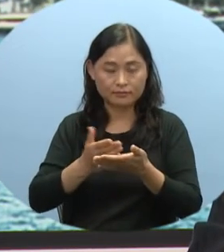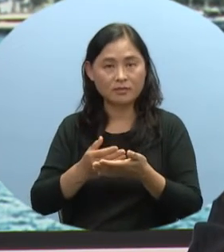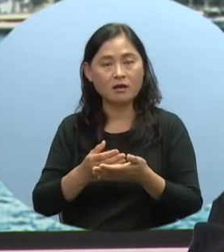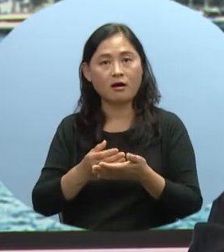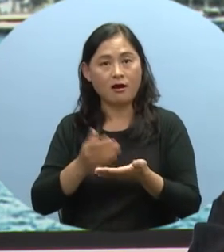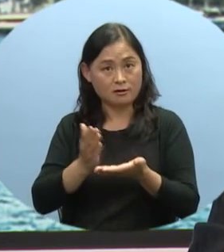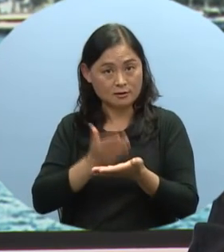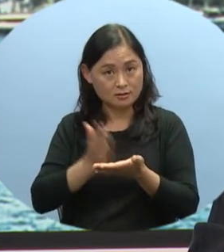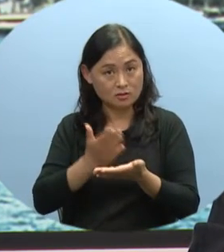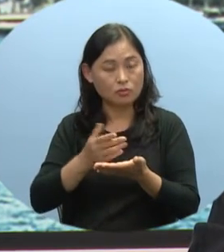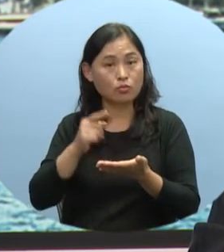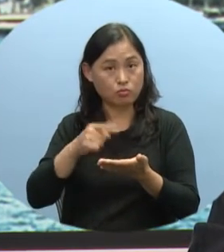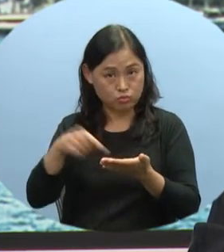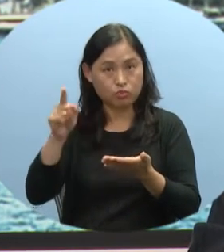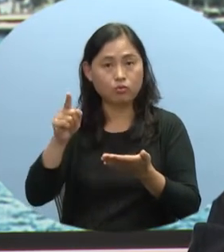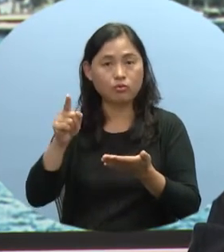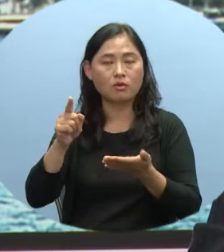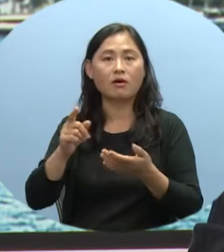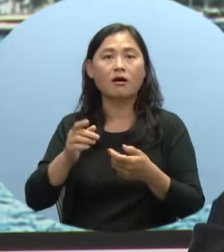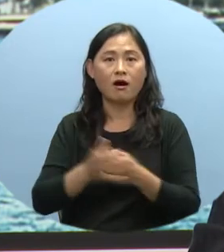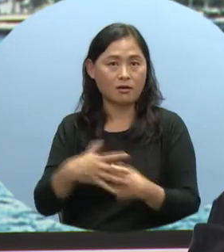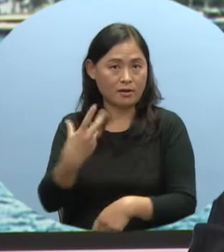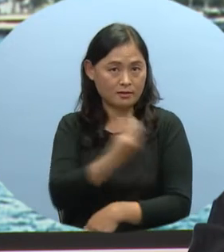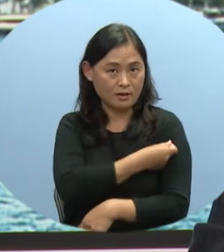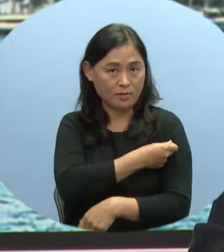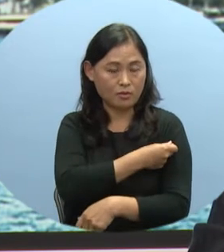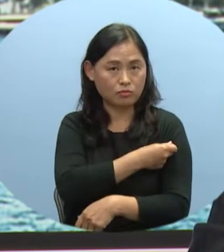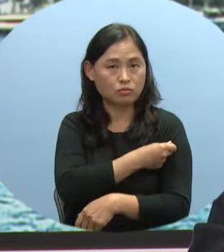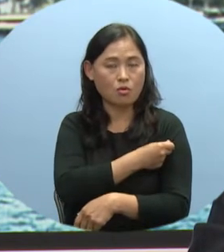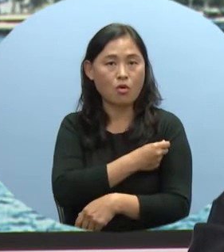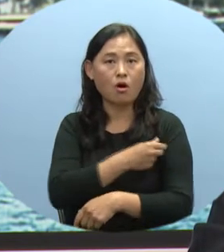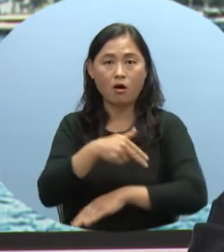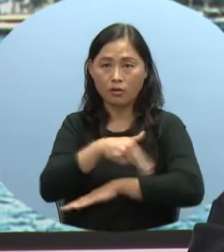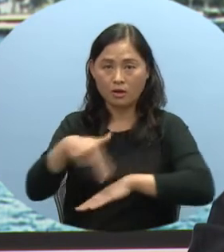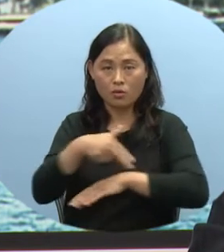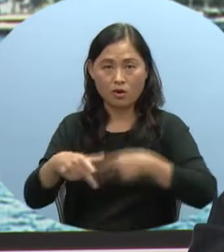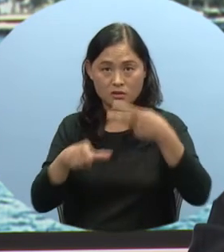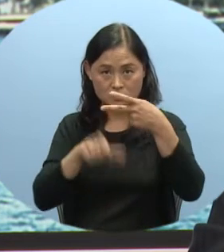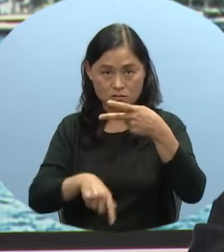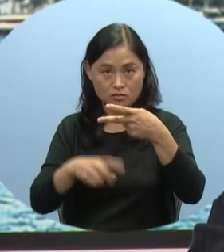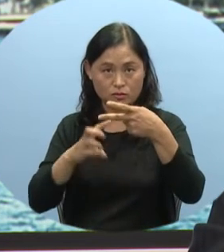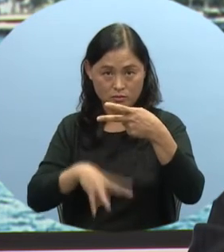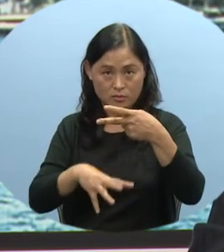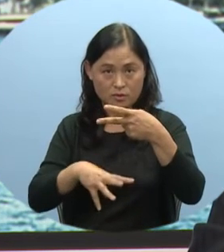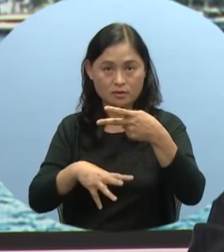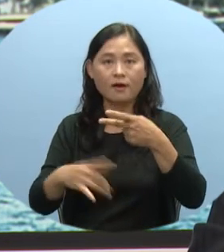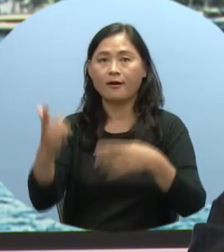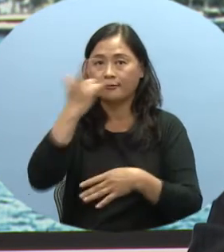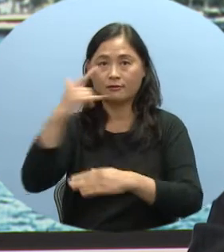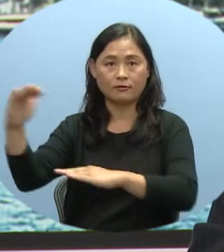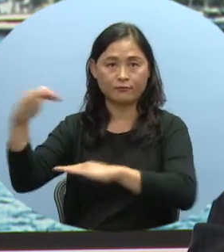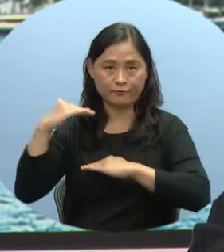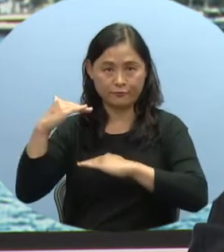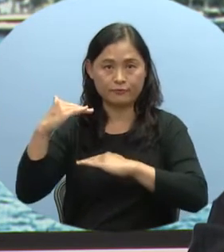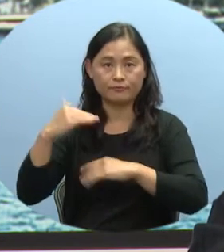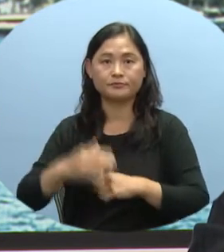嘅測試順利完成同埋通過咧，有關嘅疫苗咧預計咧係可於咧喺二月下旬咧係由德國咧係